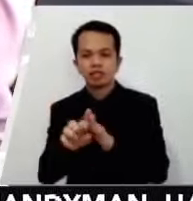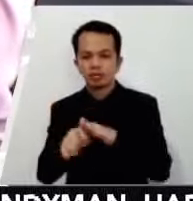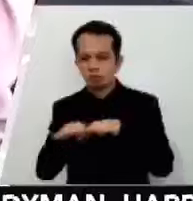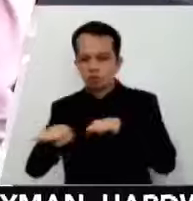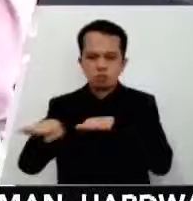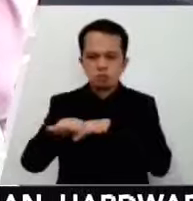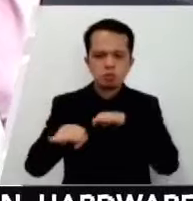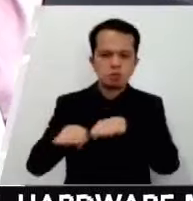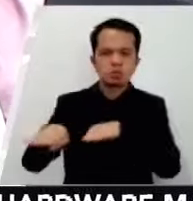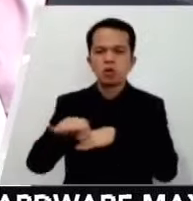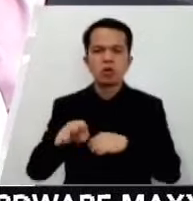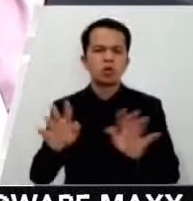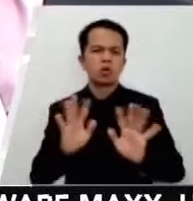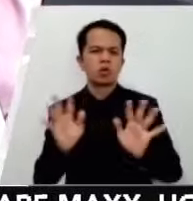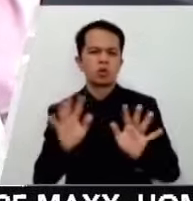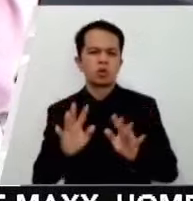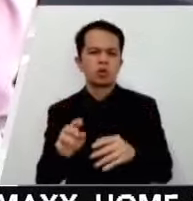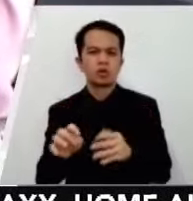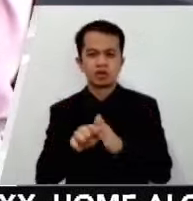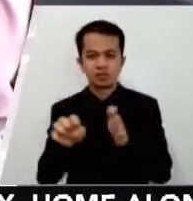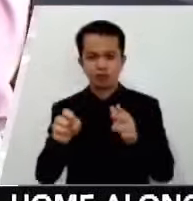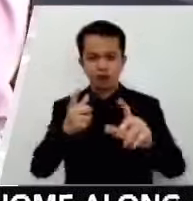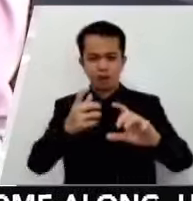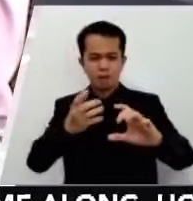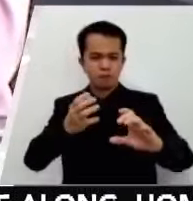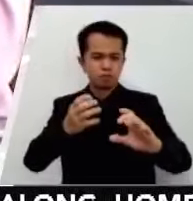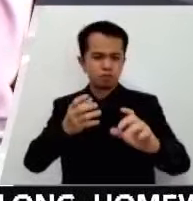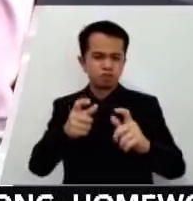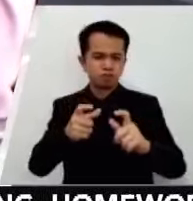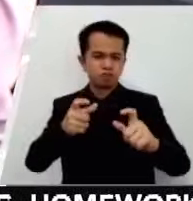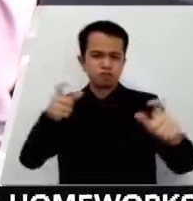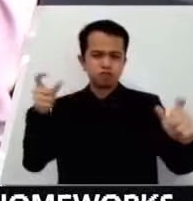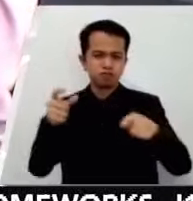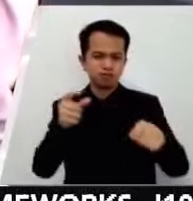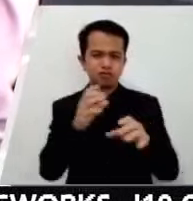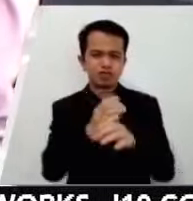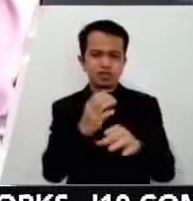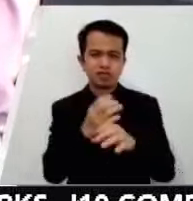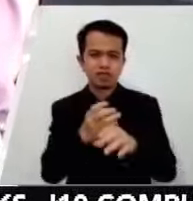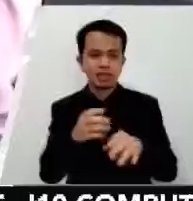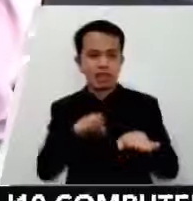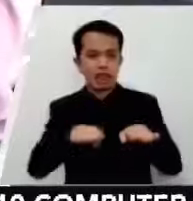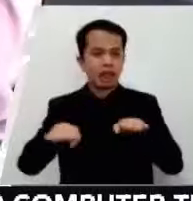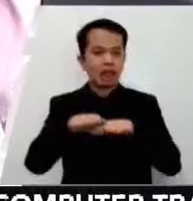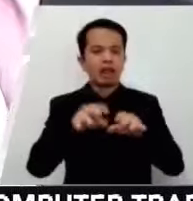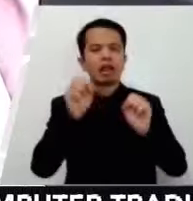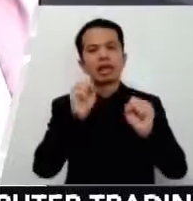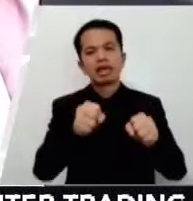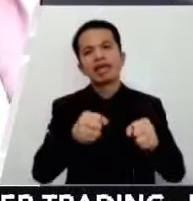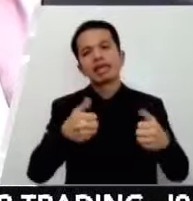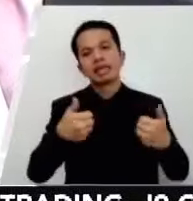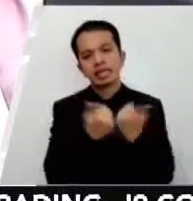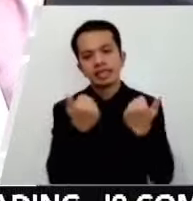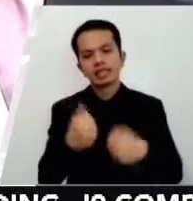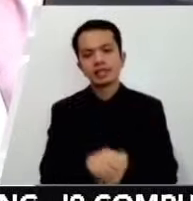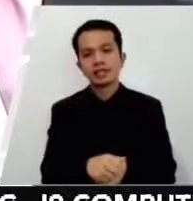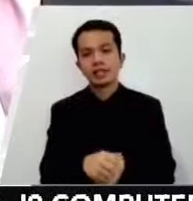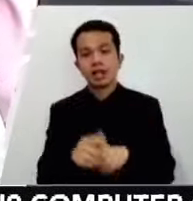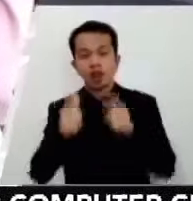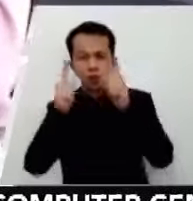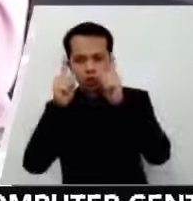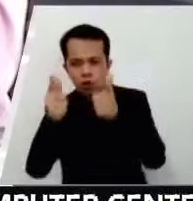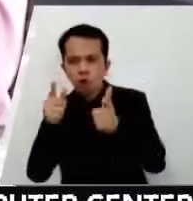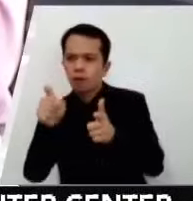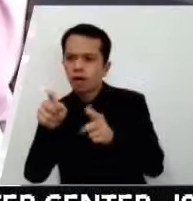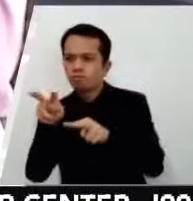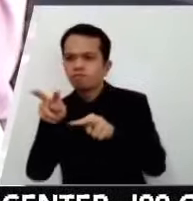malalaking sasakyan dahil may mga blind spot na maaari maging sanhi ng disgrasya. Look! Mag-i-alerto sa mga tao sa paligid,